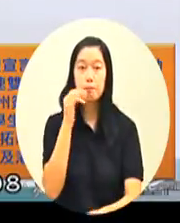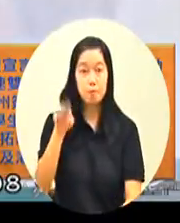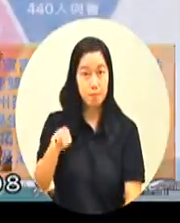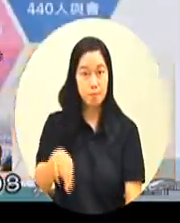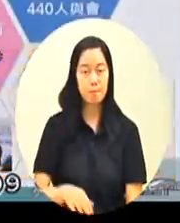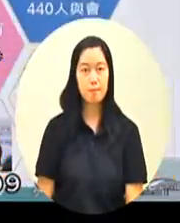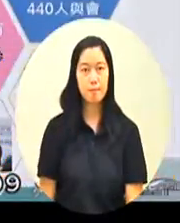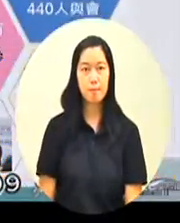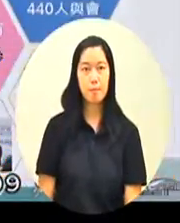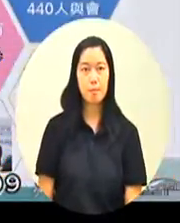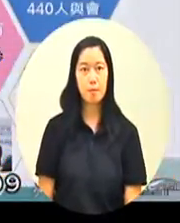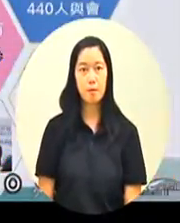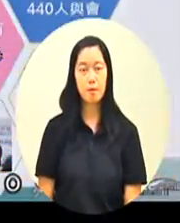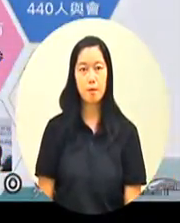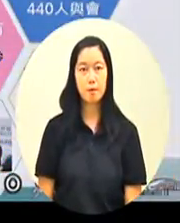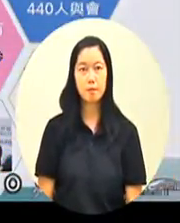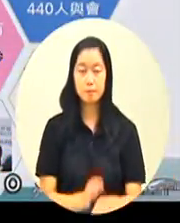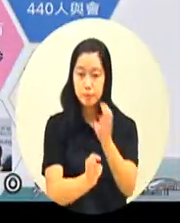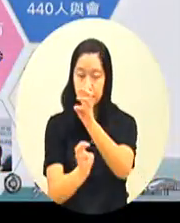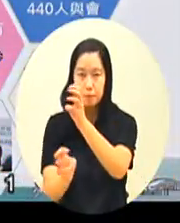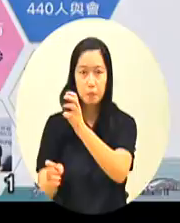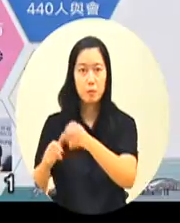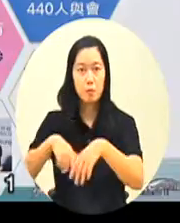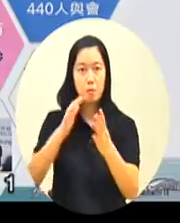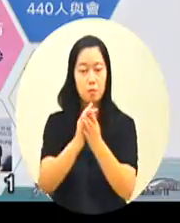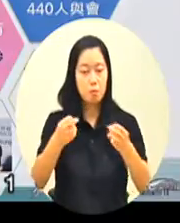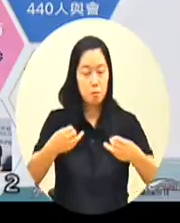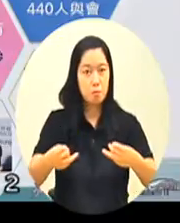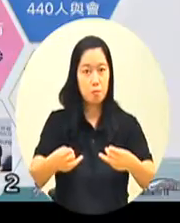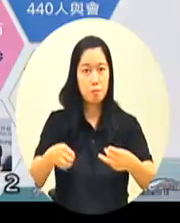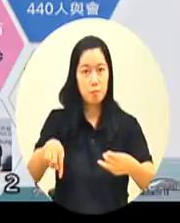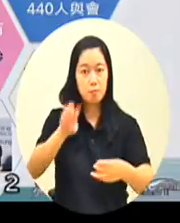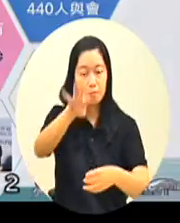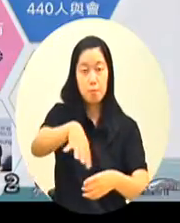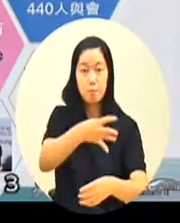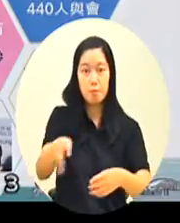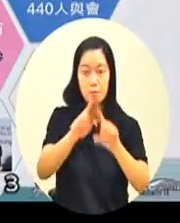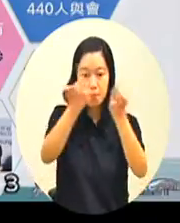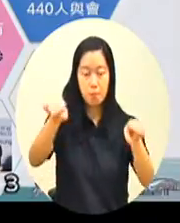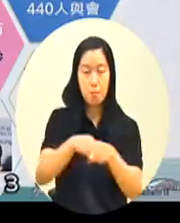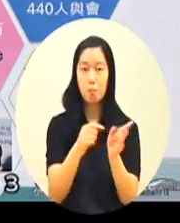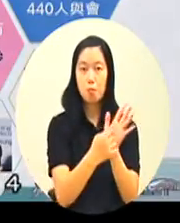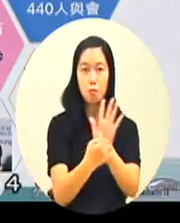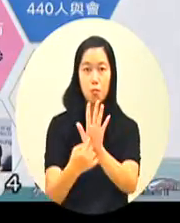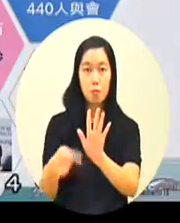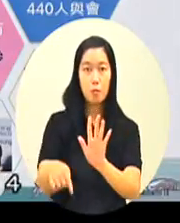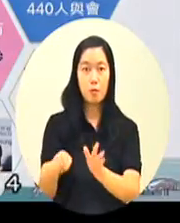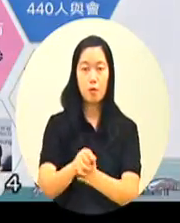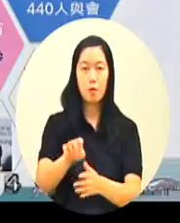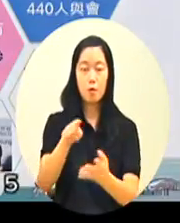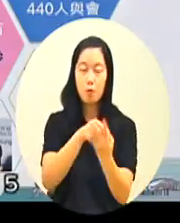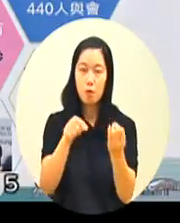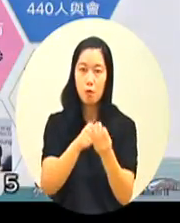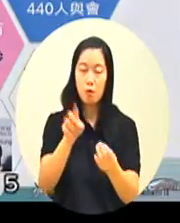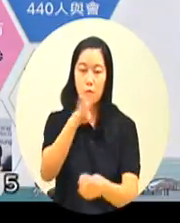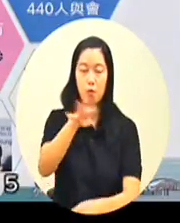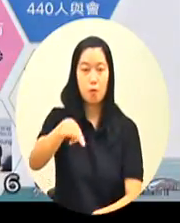下页，整体的成效大概就由这一页简报来做呈现，大概有4000人次与会。